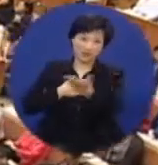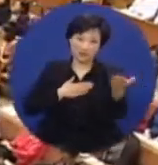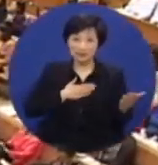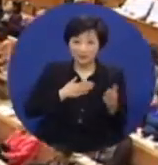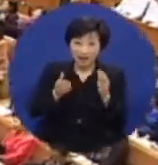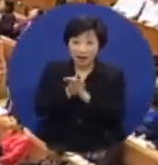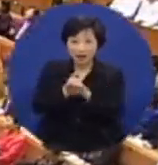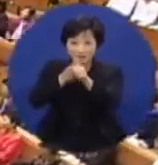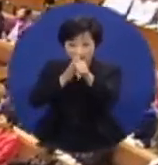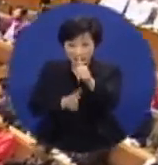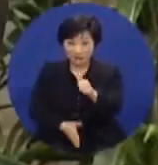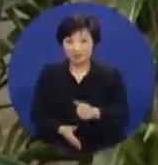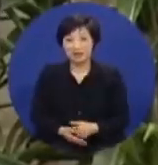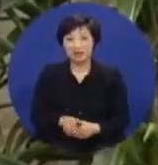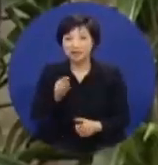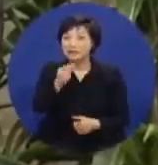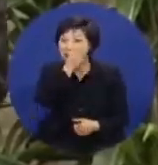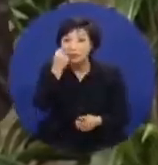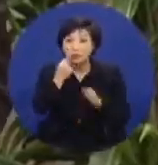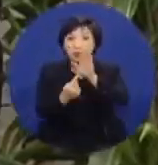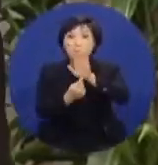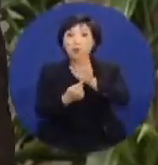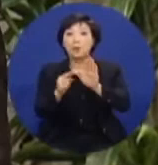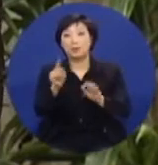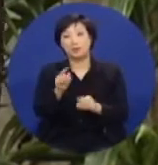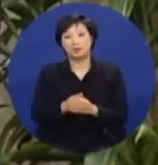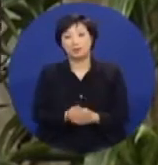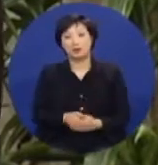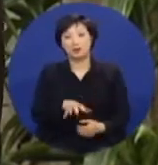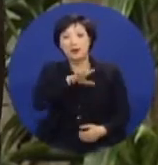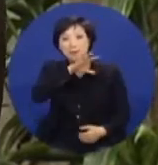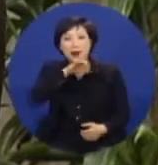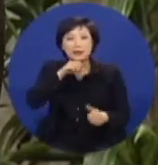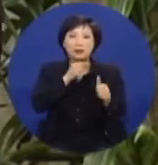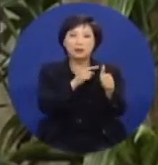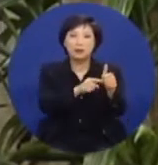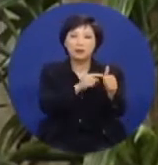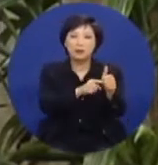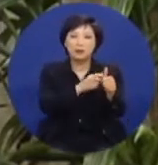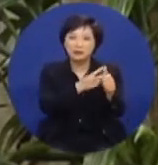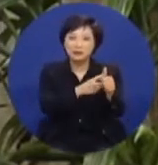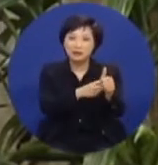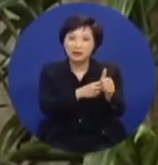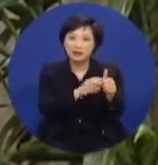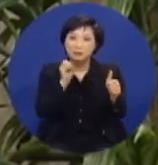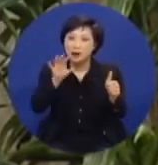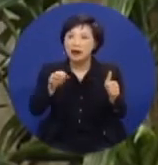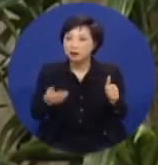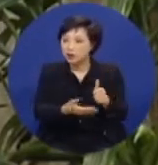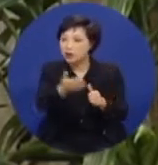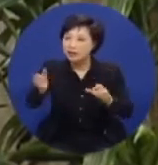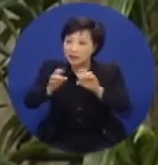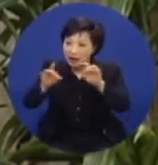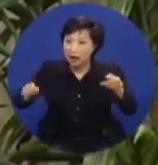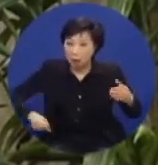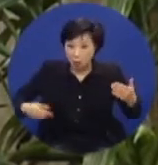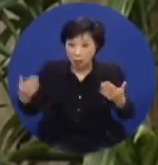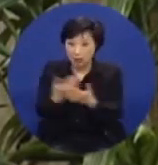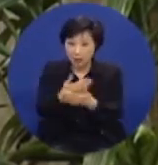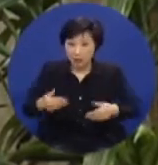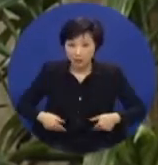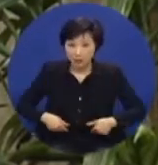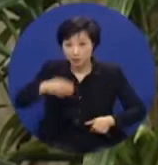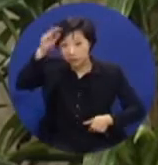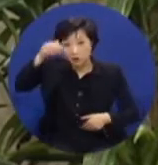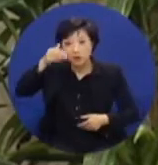합니다 그 증거로 배 도로관리 개 말 했어요 가깝게 이해하라 그리고 속력을